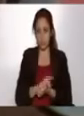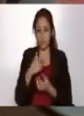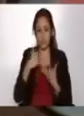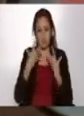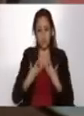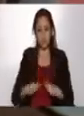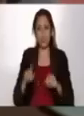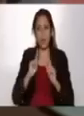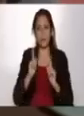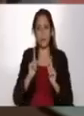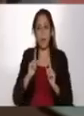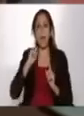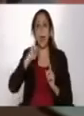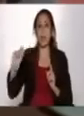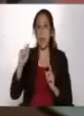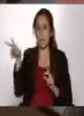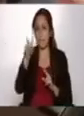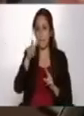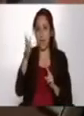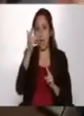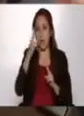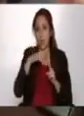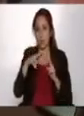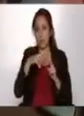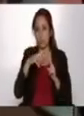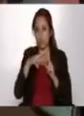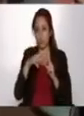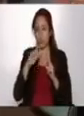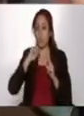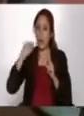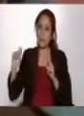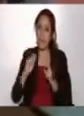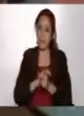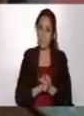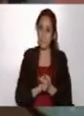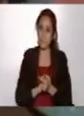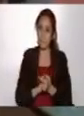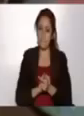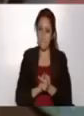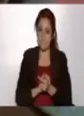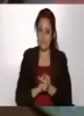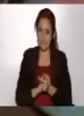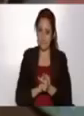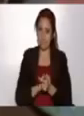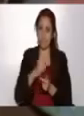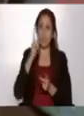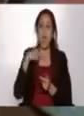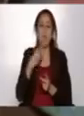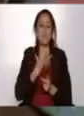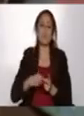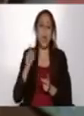هرتاح. هو اتحكم عليه هو اخوه بالاعدام لقضيه المفتي لحضره المفتي، بس بالله ما